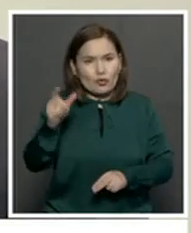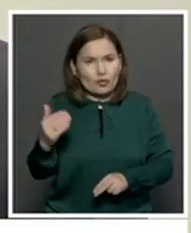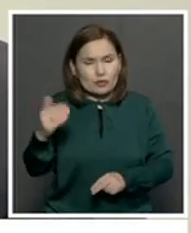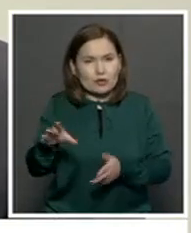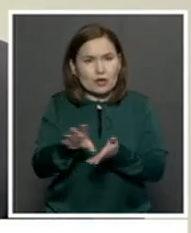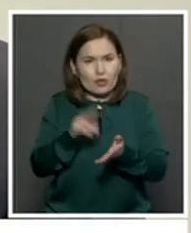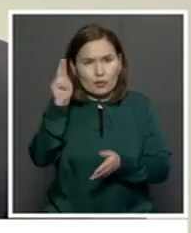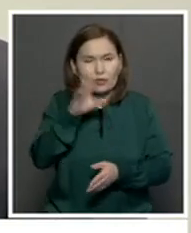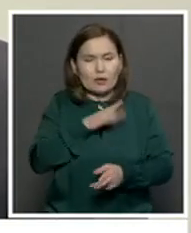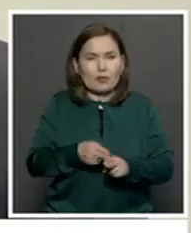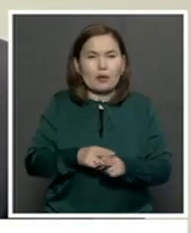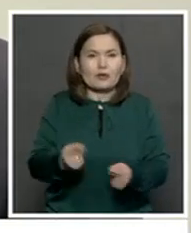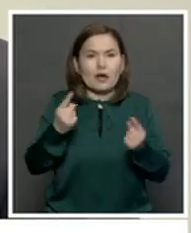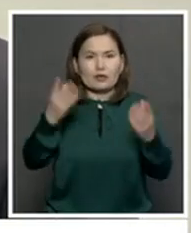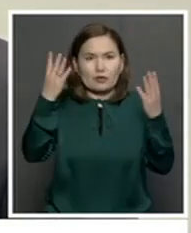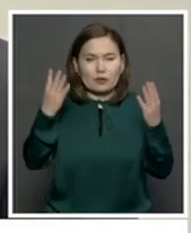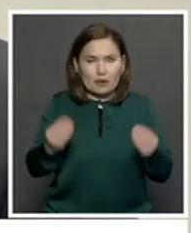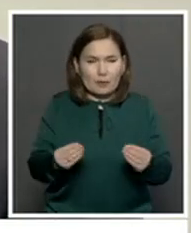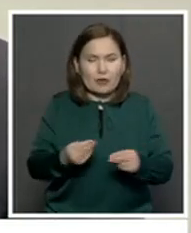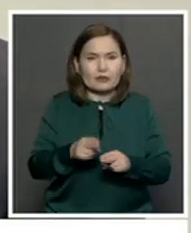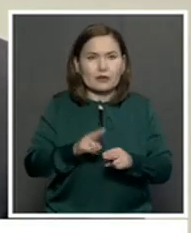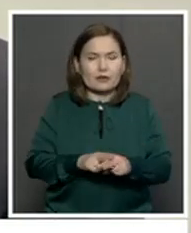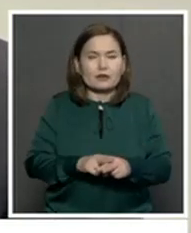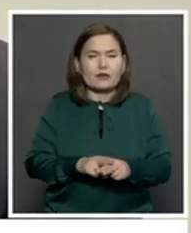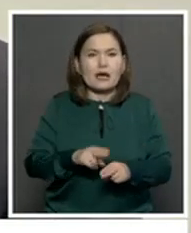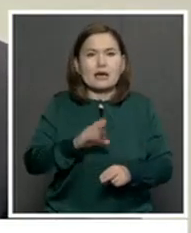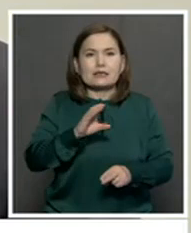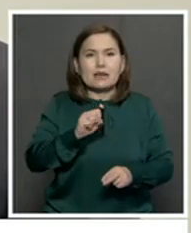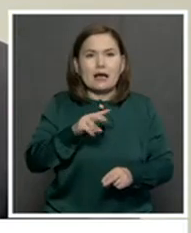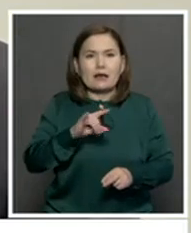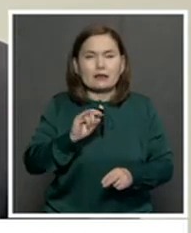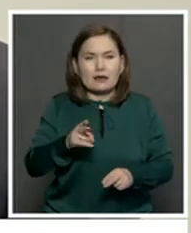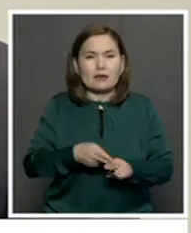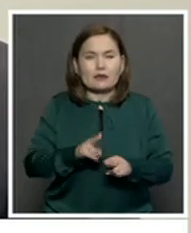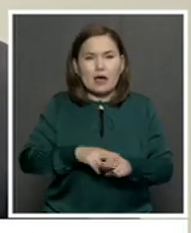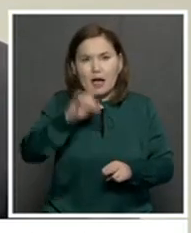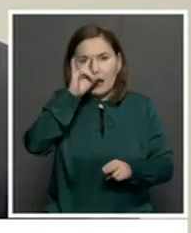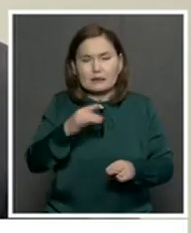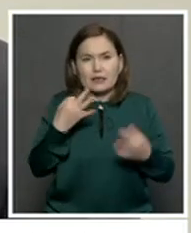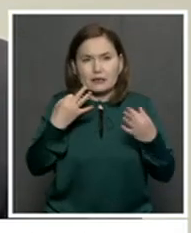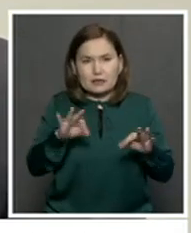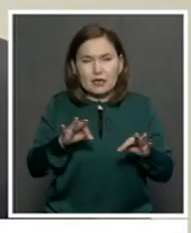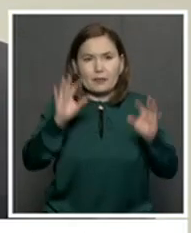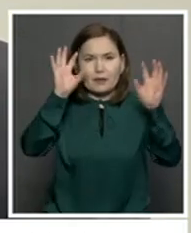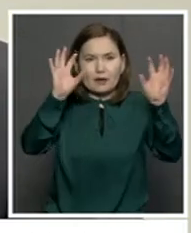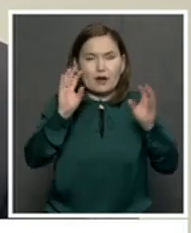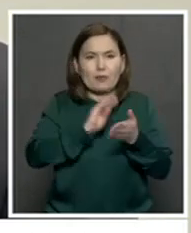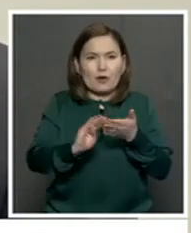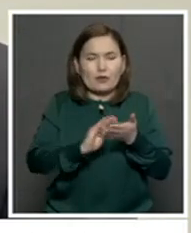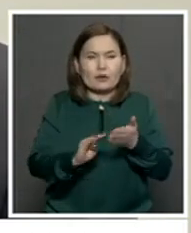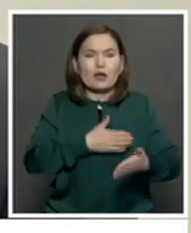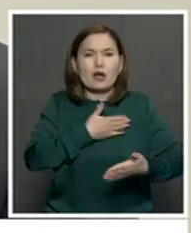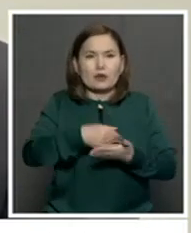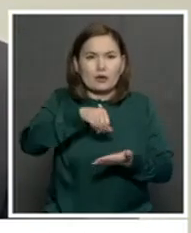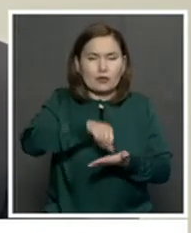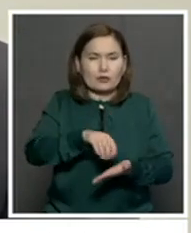еліміз үшін айтулы күн. Салық Зиманұлы, тәуелсіз Қазақстанның құқықтық негіздерін қалыптастыруға орасан зор еңбек